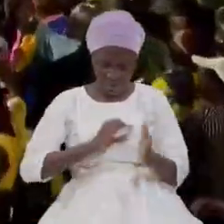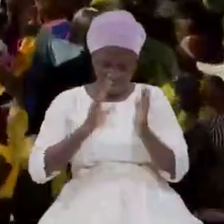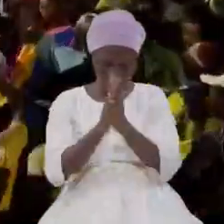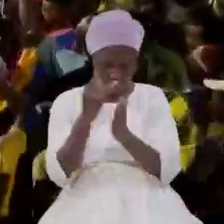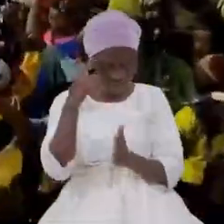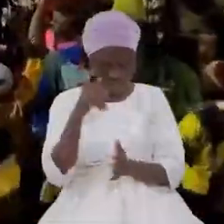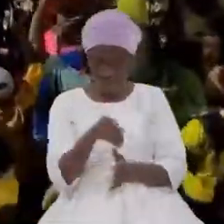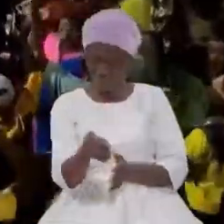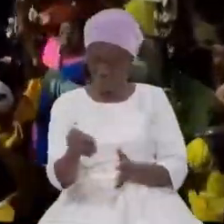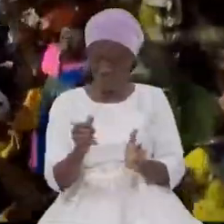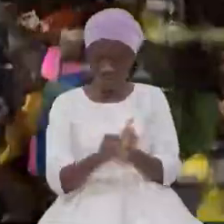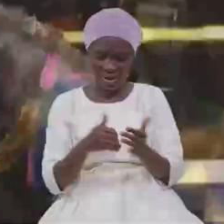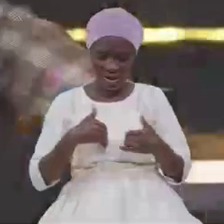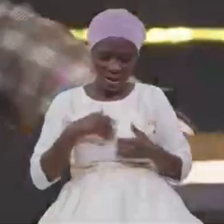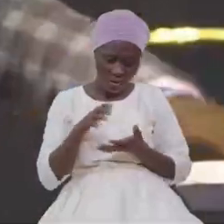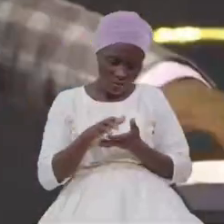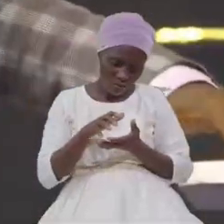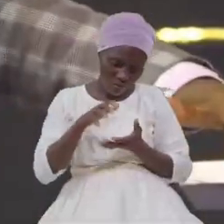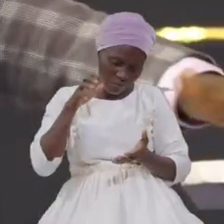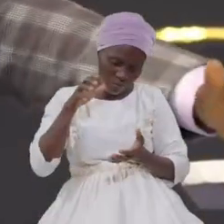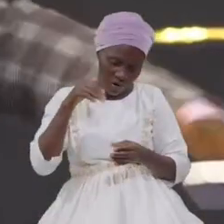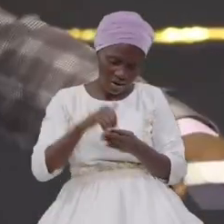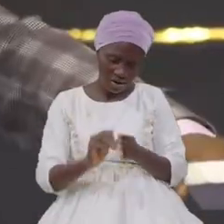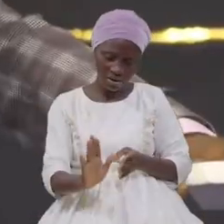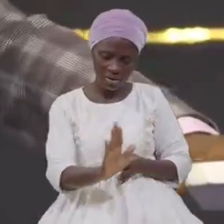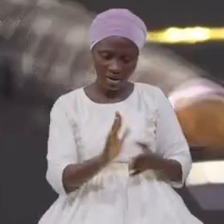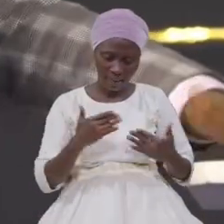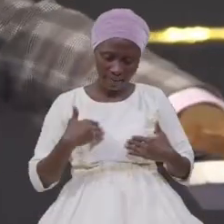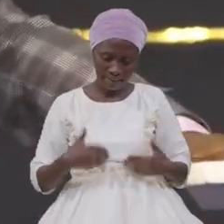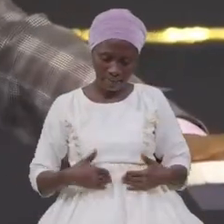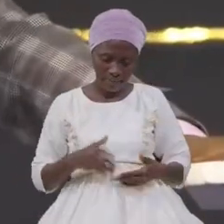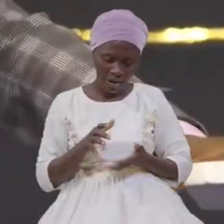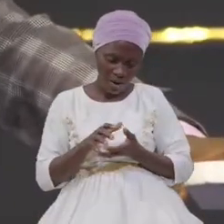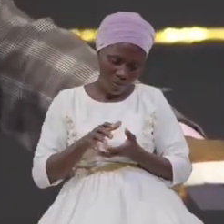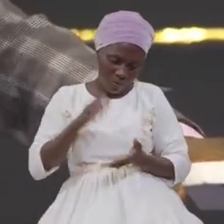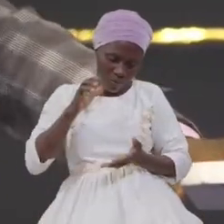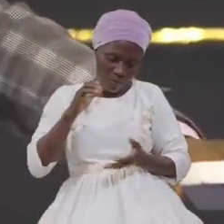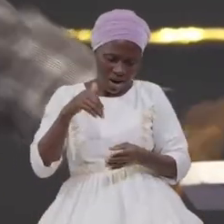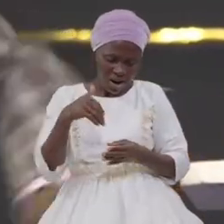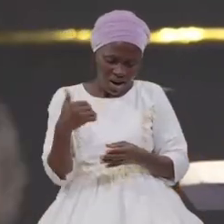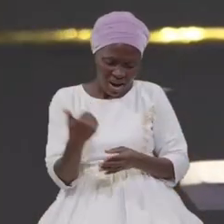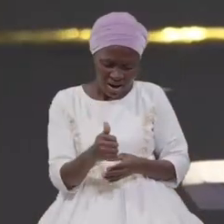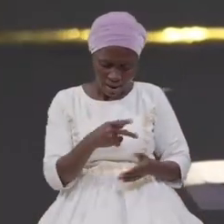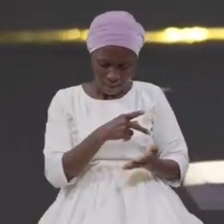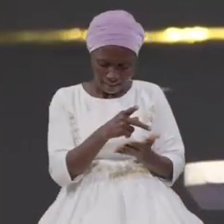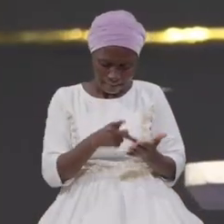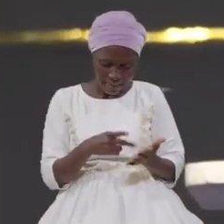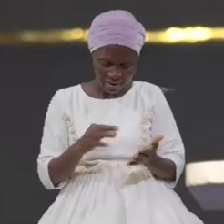ceux qui ont des enflements sur le corps, n'importe quelle partie du corps,